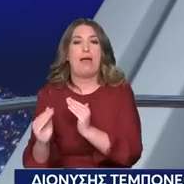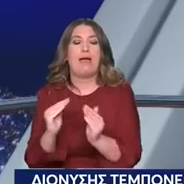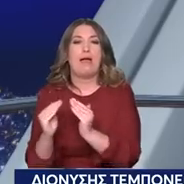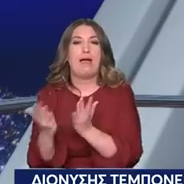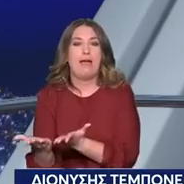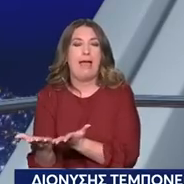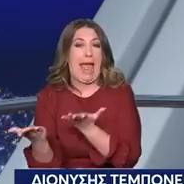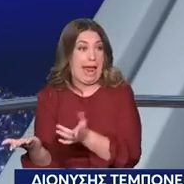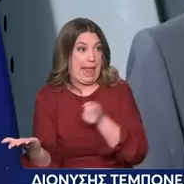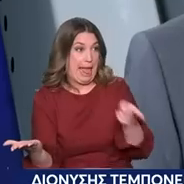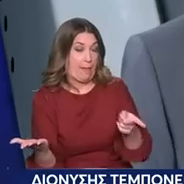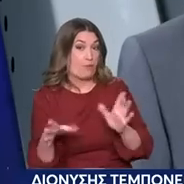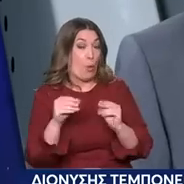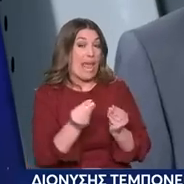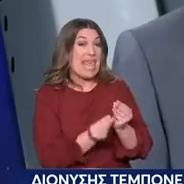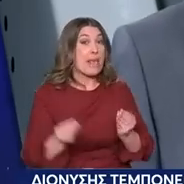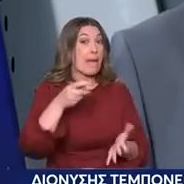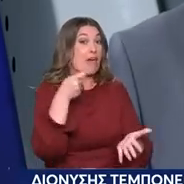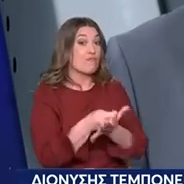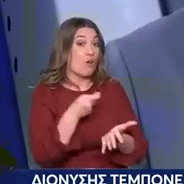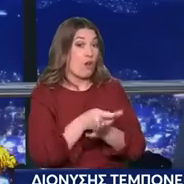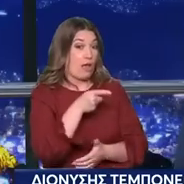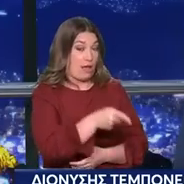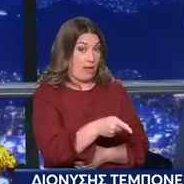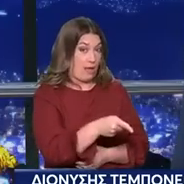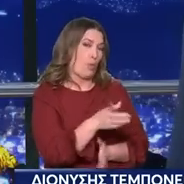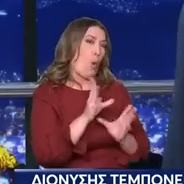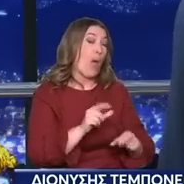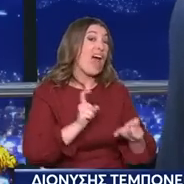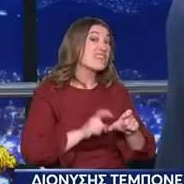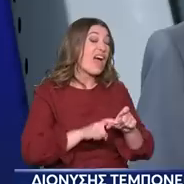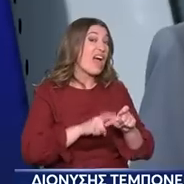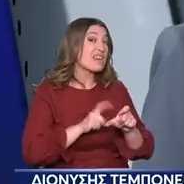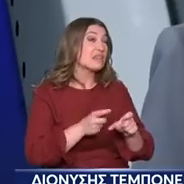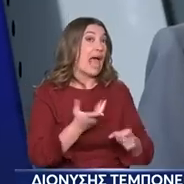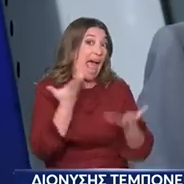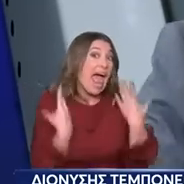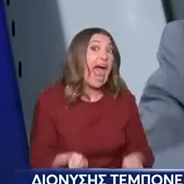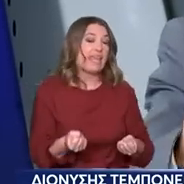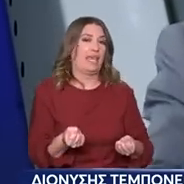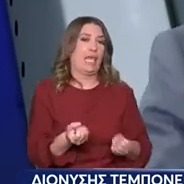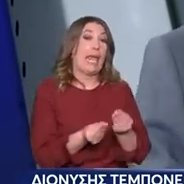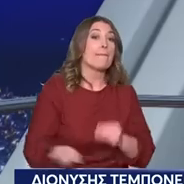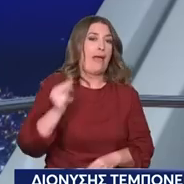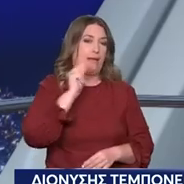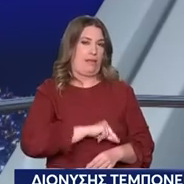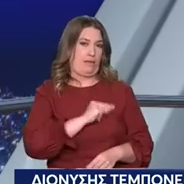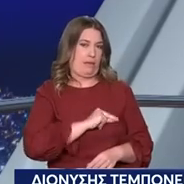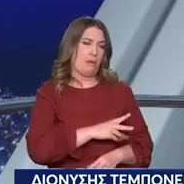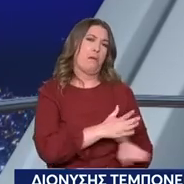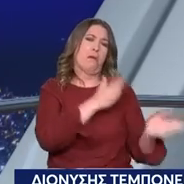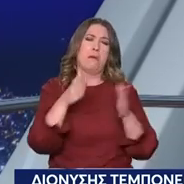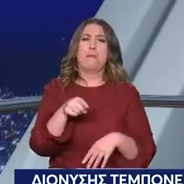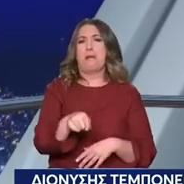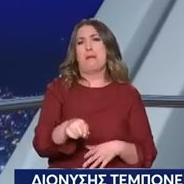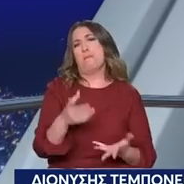μέτρα από την υπερφορολόγηση έχουν να κάνουν με το αν θα έχουν υπερκέρδη οι εταιρείες. Αυτά τα υπερκέρδη πέρυσι που έφτασε 350 ευρώ η